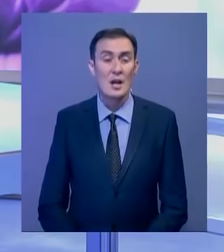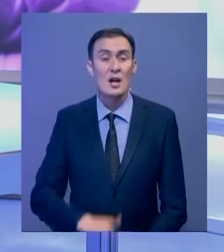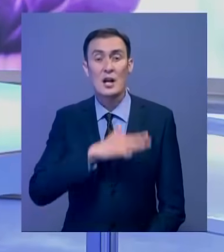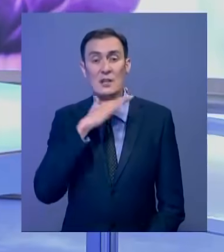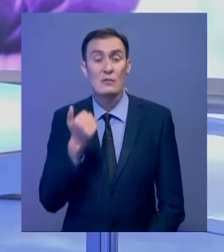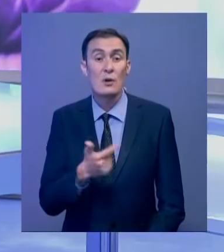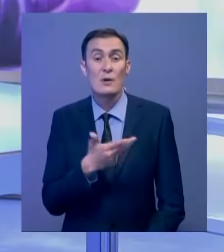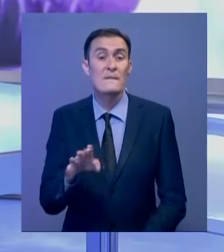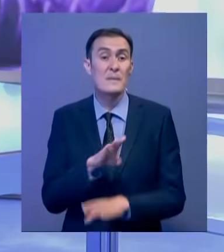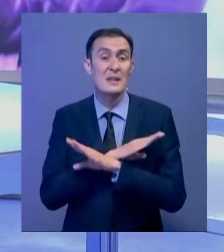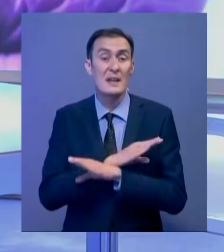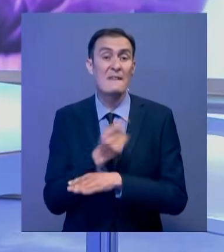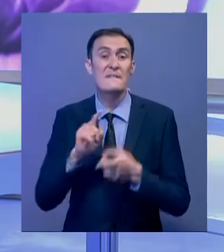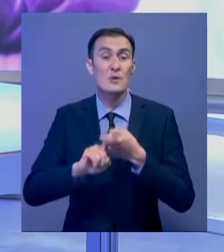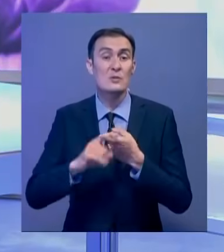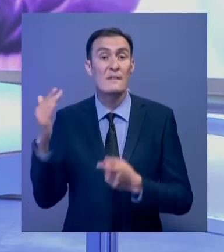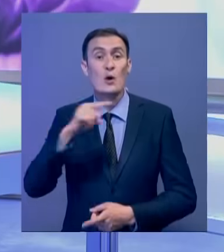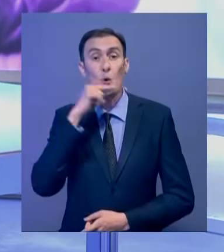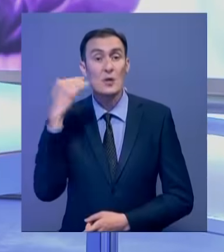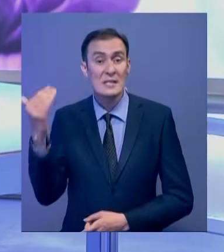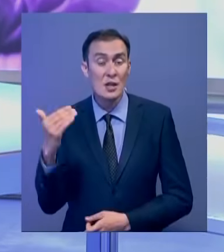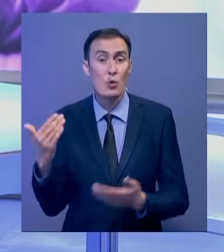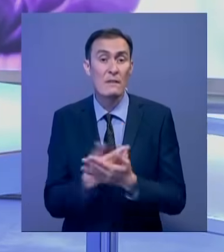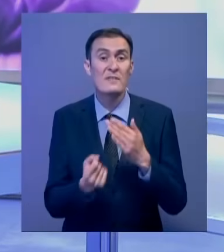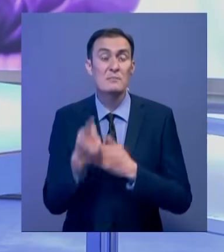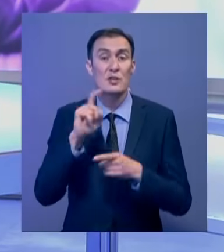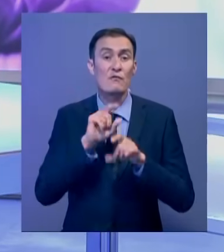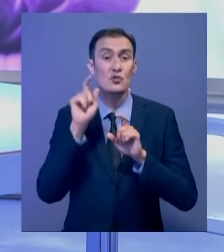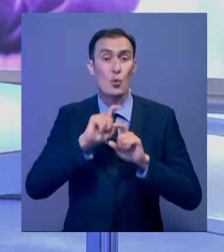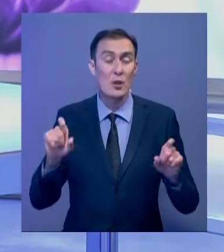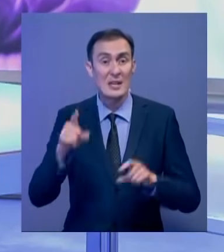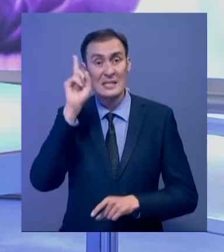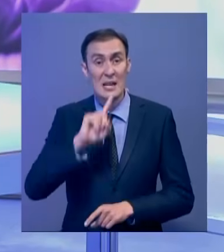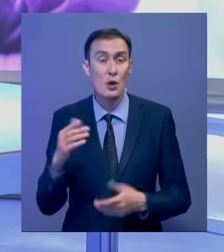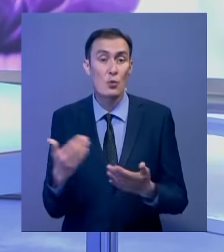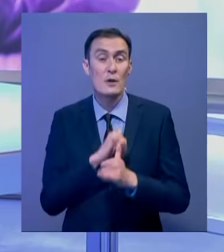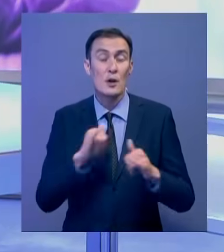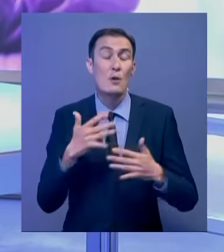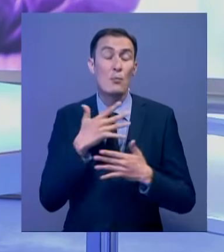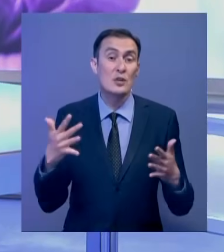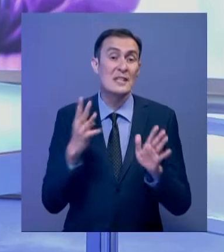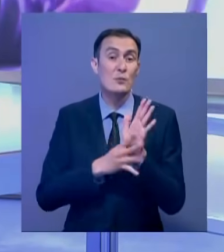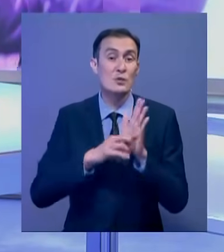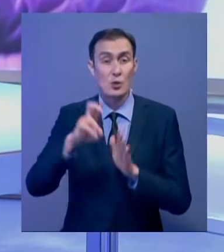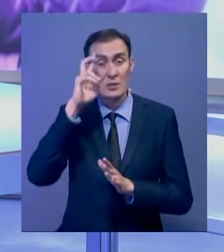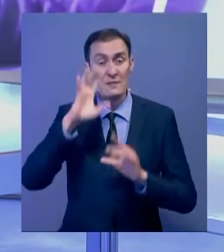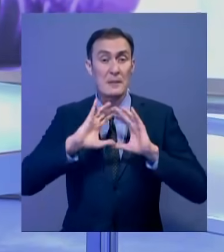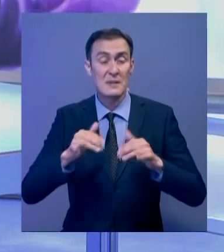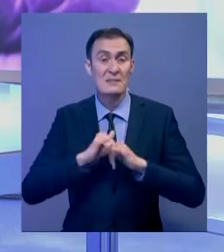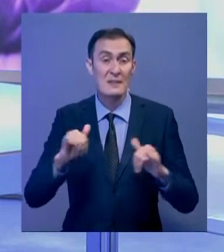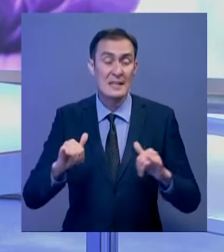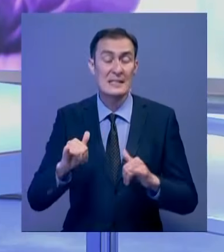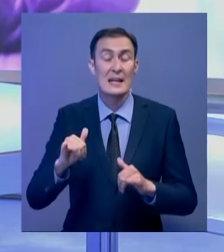Рекордное число смертей от коронавируса в России, новые вспышки в школах Израиля. Индийский штамм уже курсирует более чем в 90 странах мира.